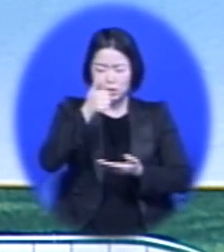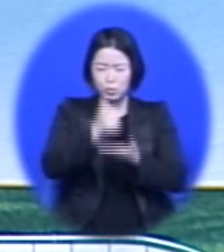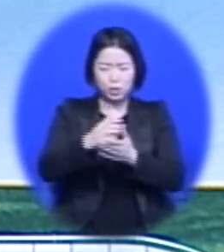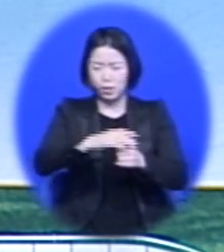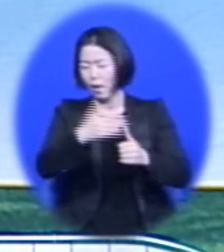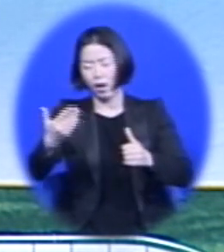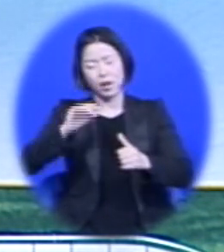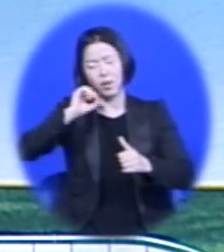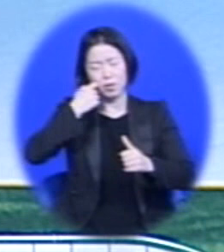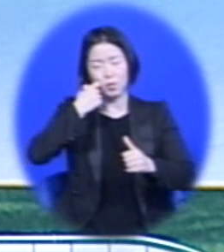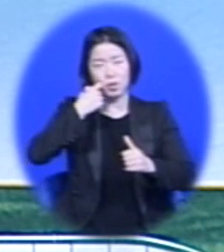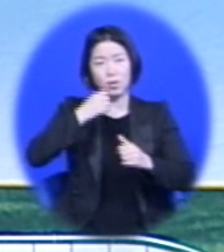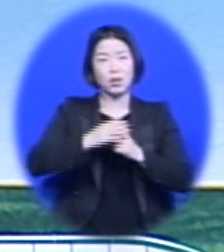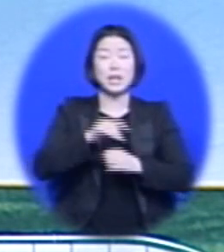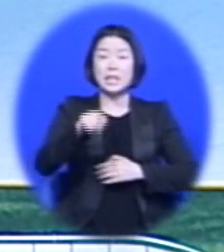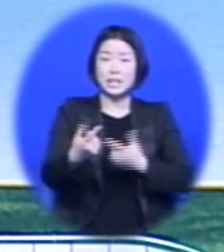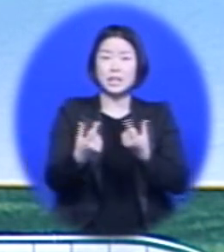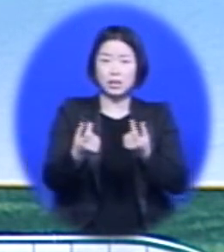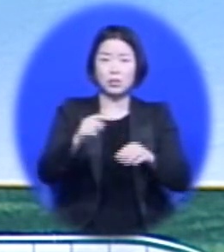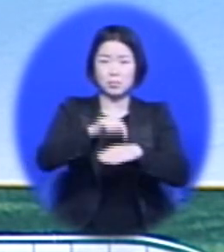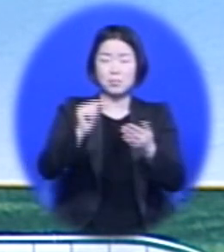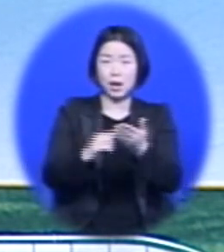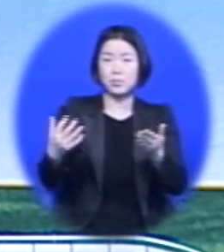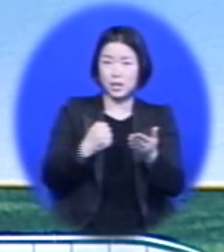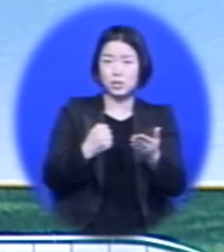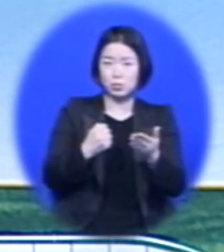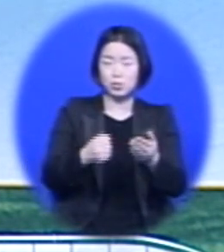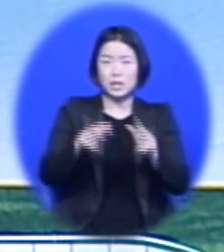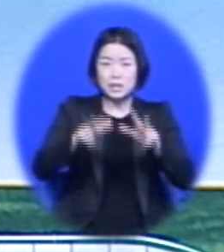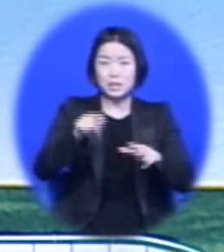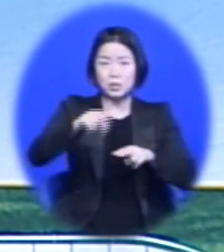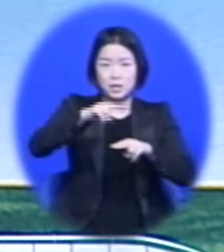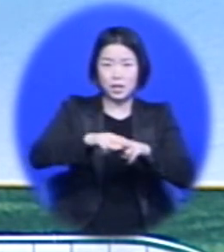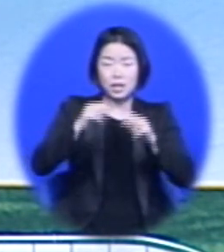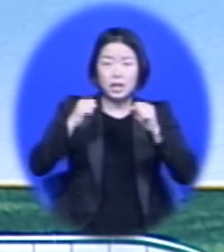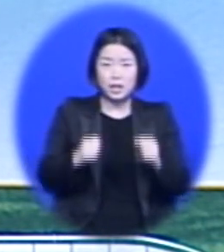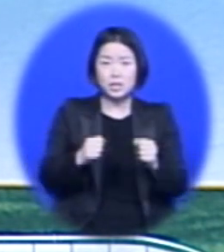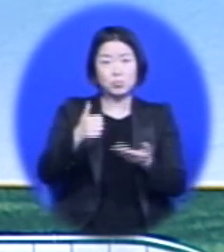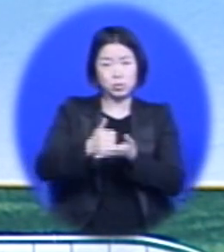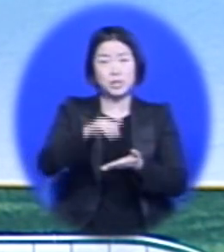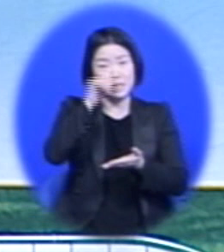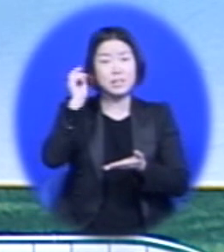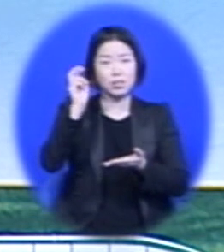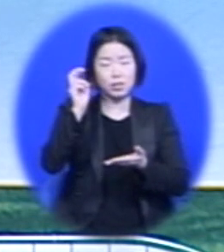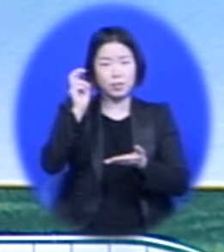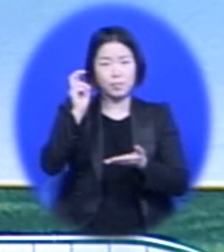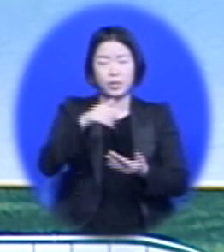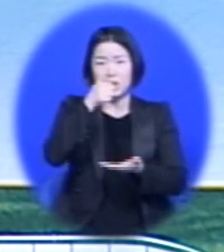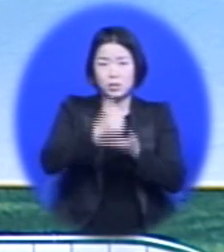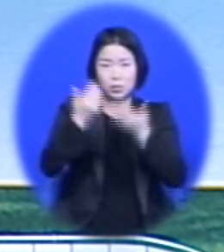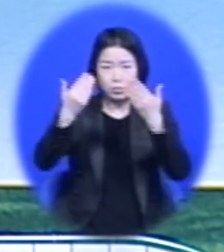수가 없어. 이런 마음을 가지고 지금 이 자리에 앉아 계신 분들이 계실 거예요.